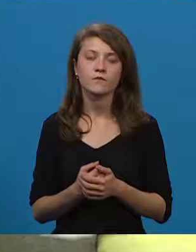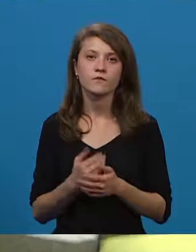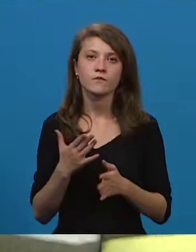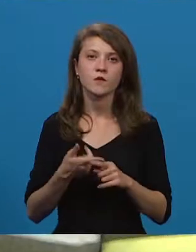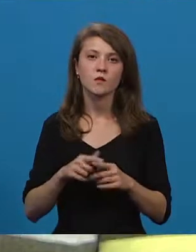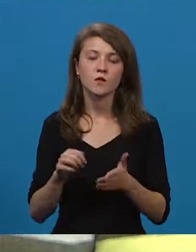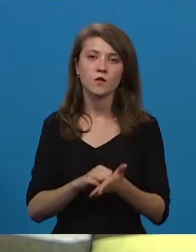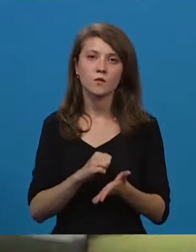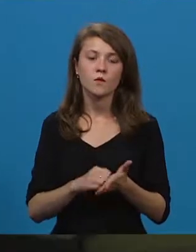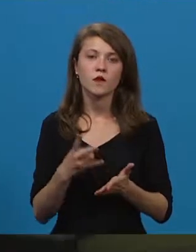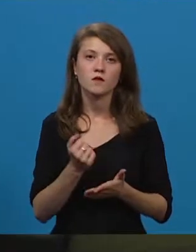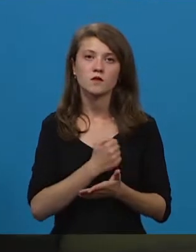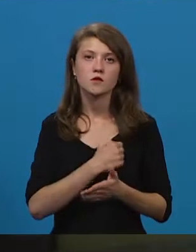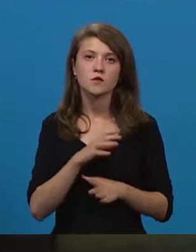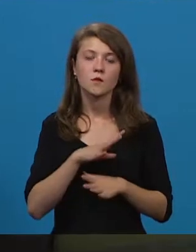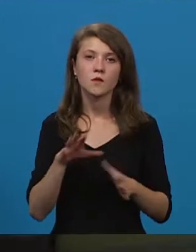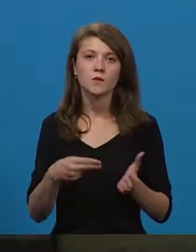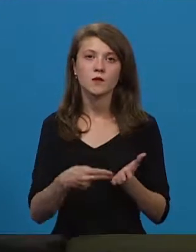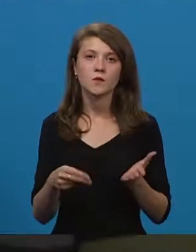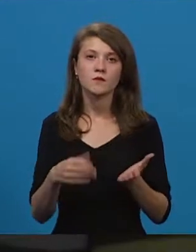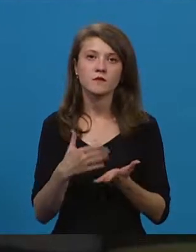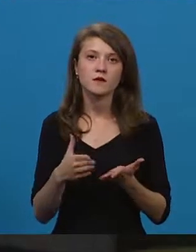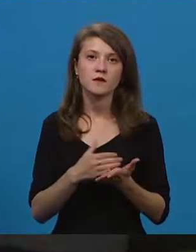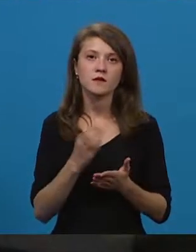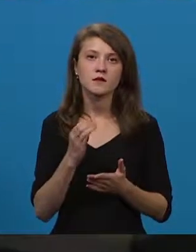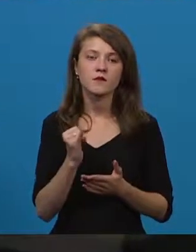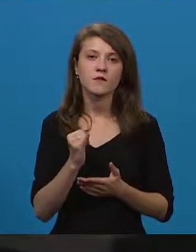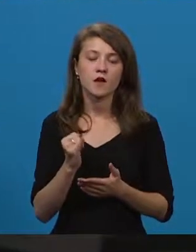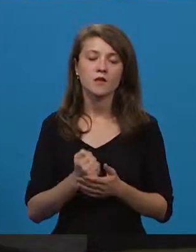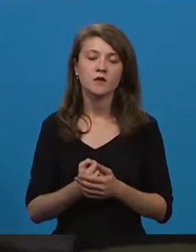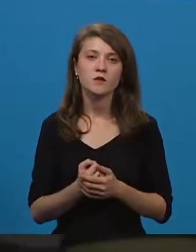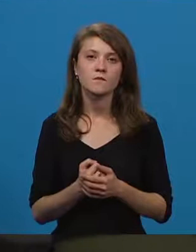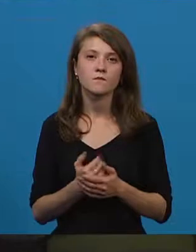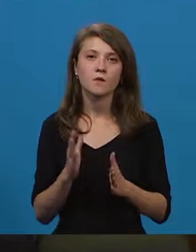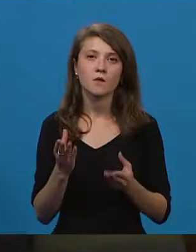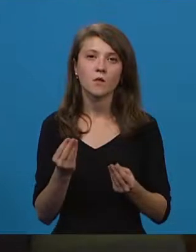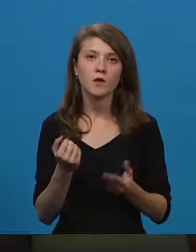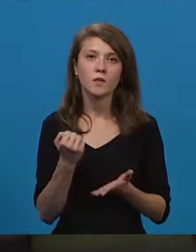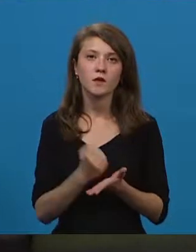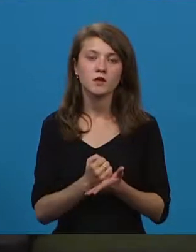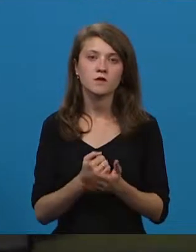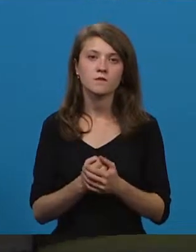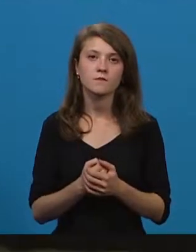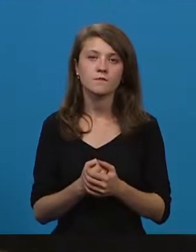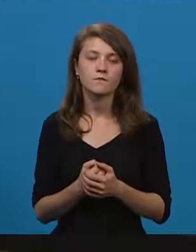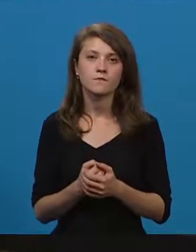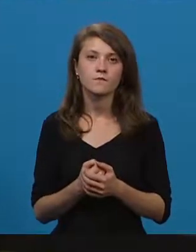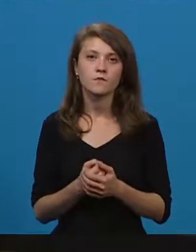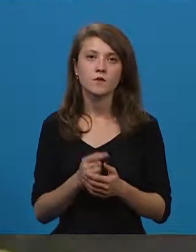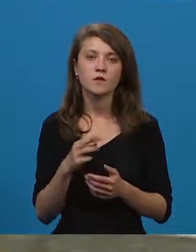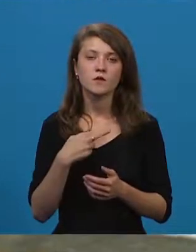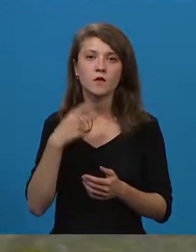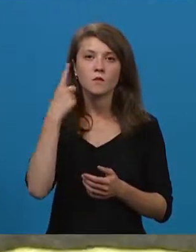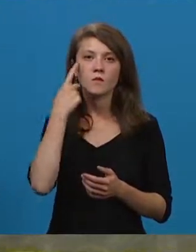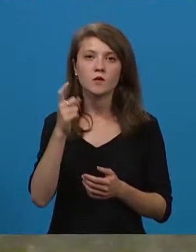на жаль, не було підпису взагалі Сергія Івановича, лише мокра печатка організаційного відділу. На що їм повідомив,